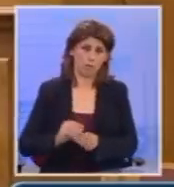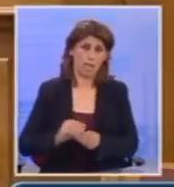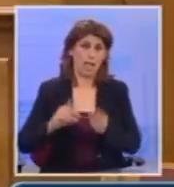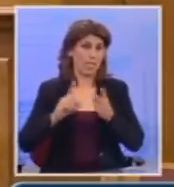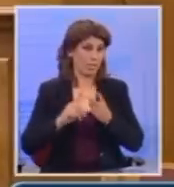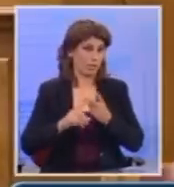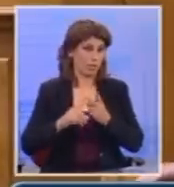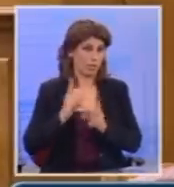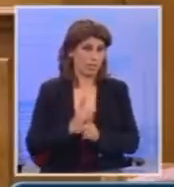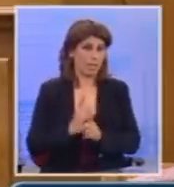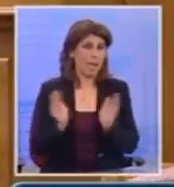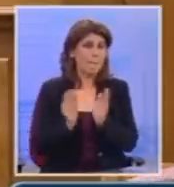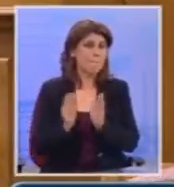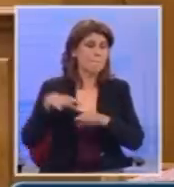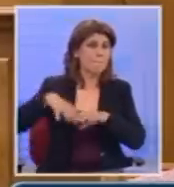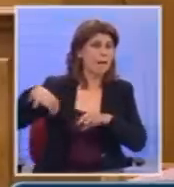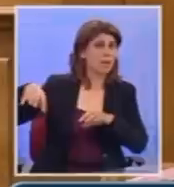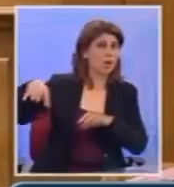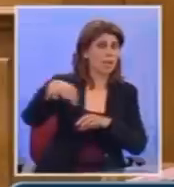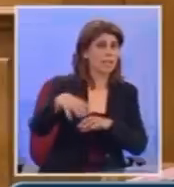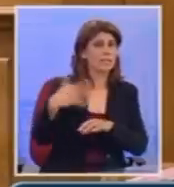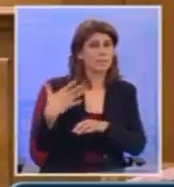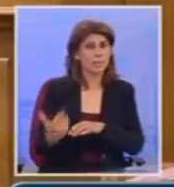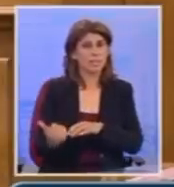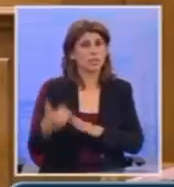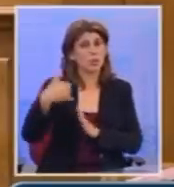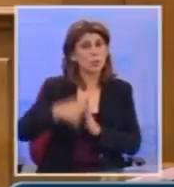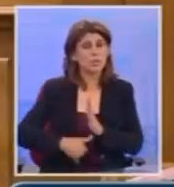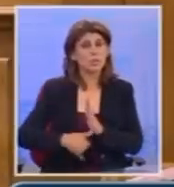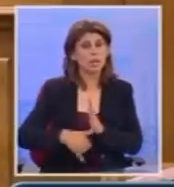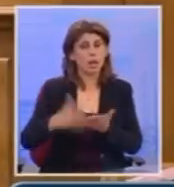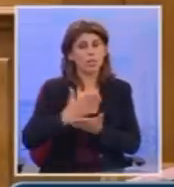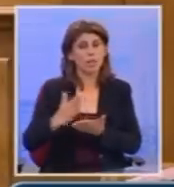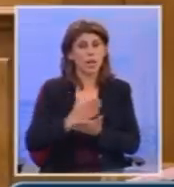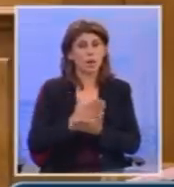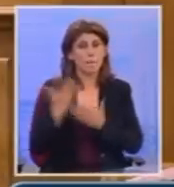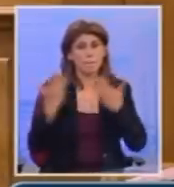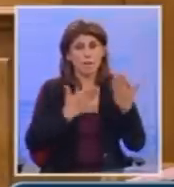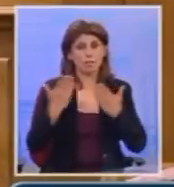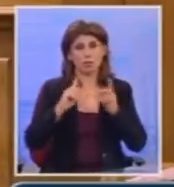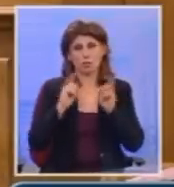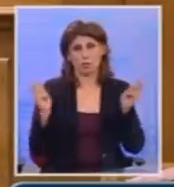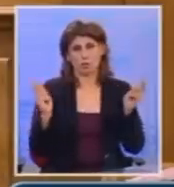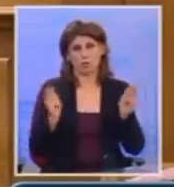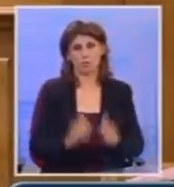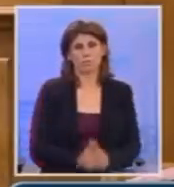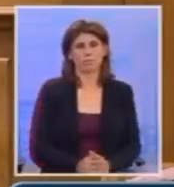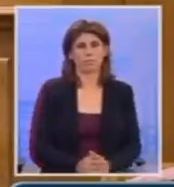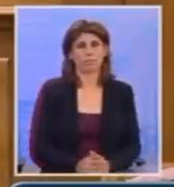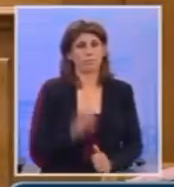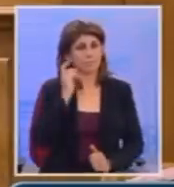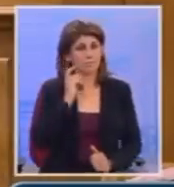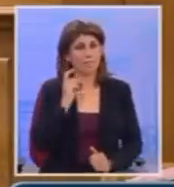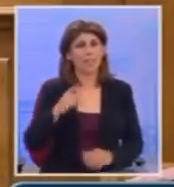ειδικά σε μικρές περιοχές, υπήρξε ουσιαστικός διαχωρισμός των μαθητών και των σχολείων. Φανταστείτε μια